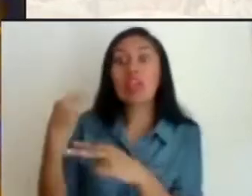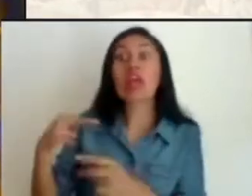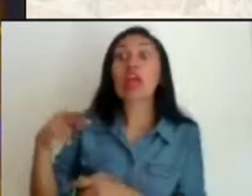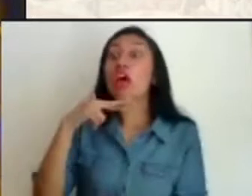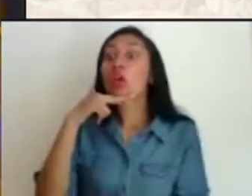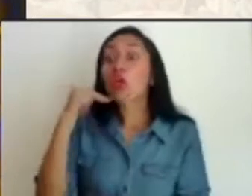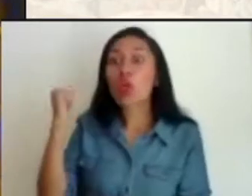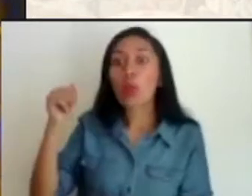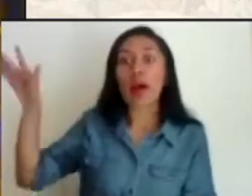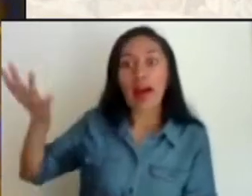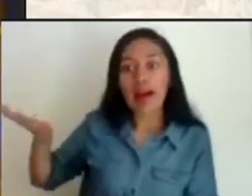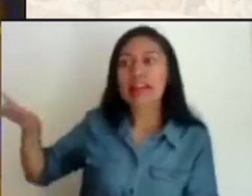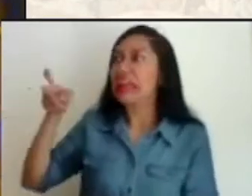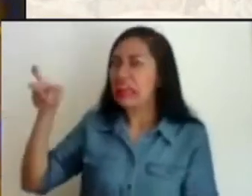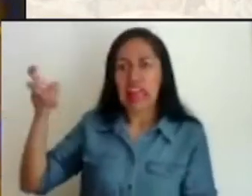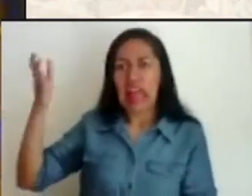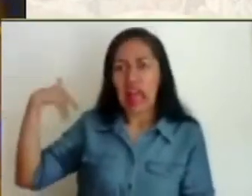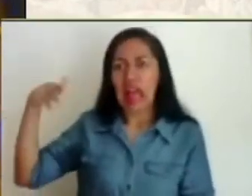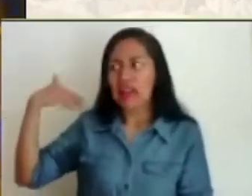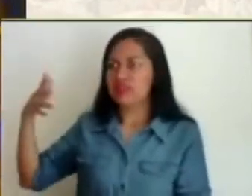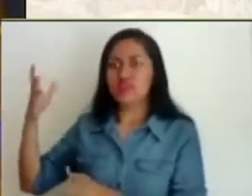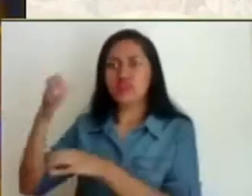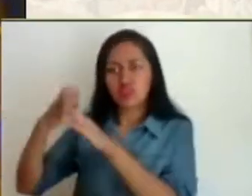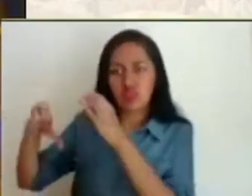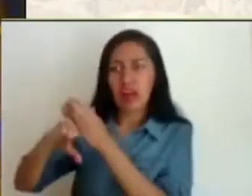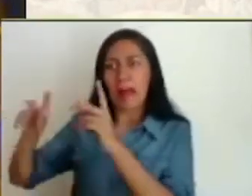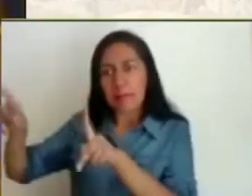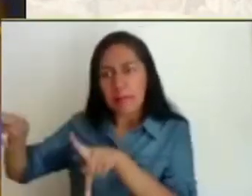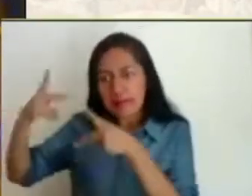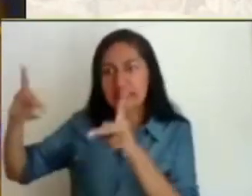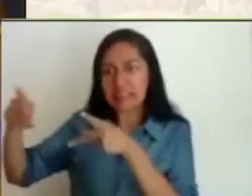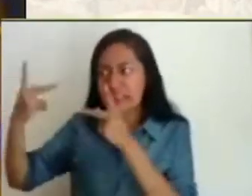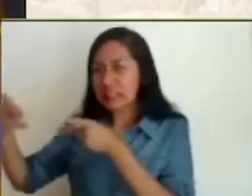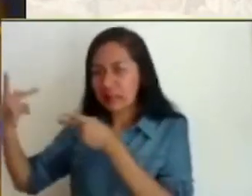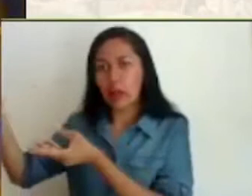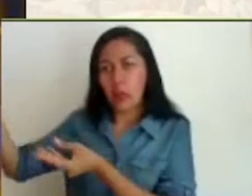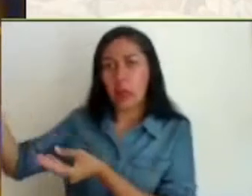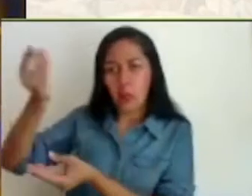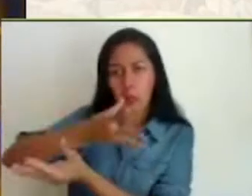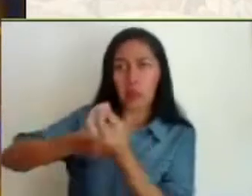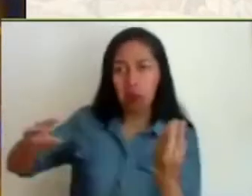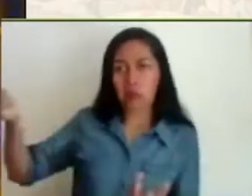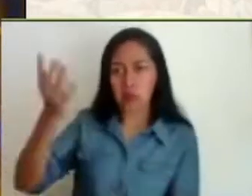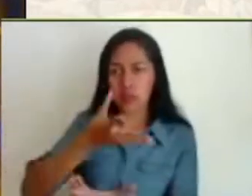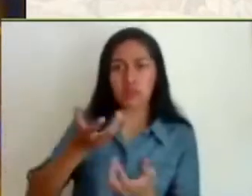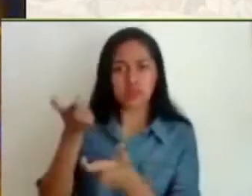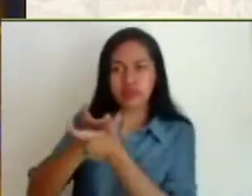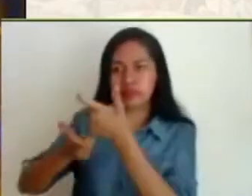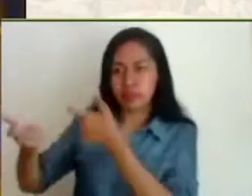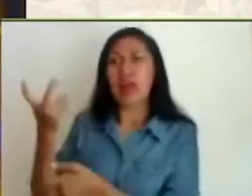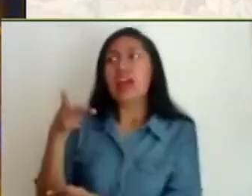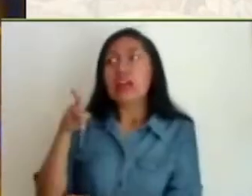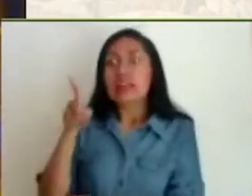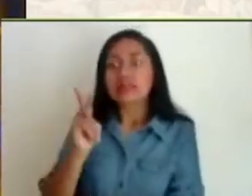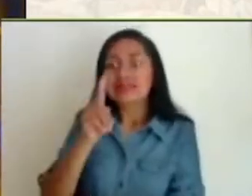relazioni commerciali. E a scopo preventivo vennero costruiti i lazaretti non solo nella laguna, ma anche nei